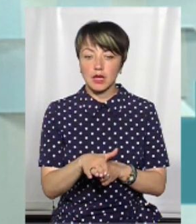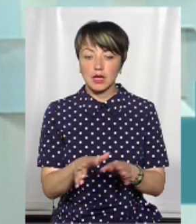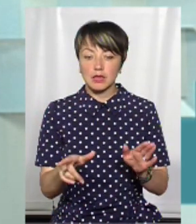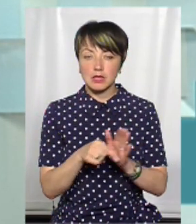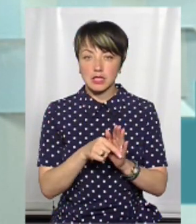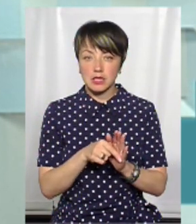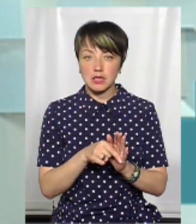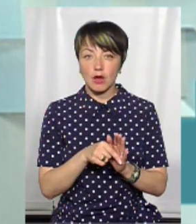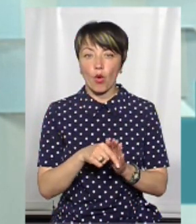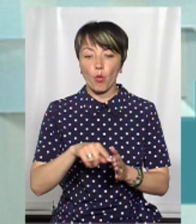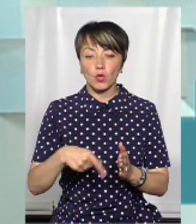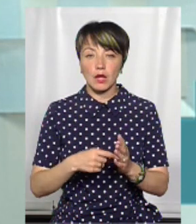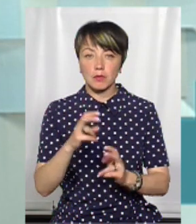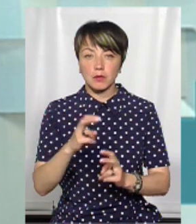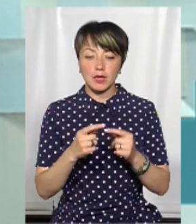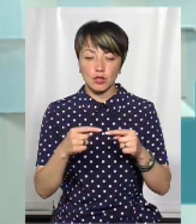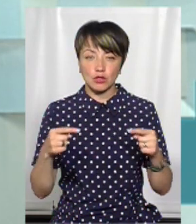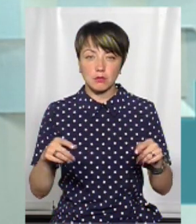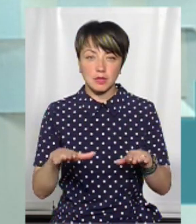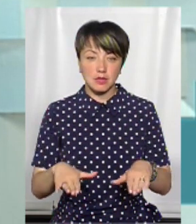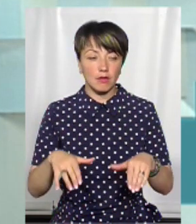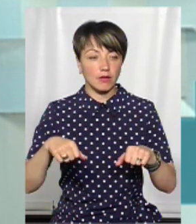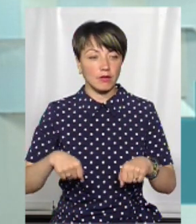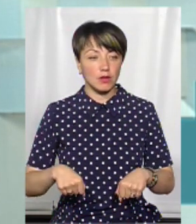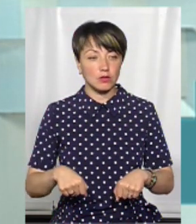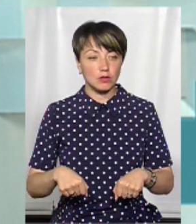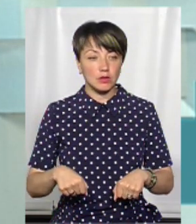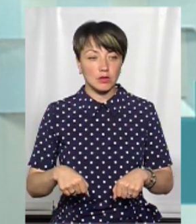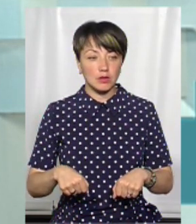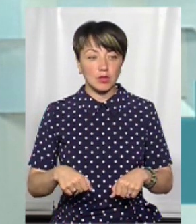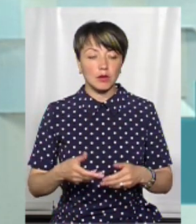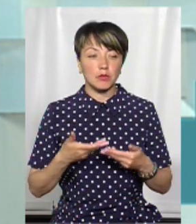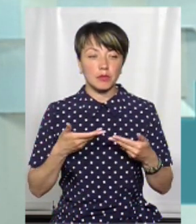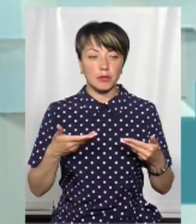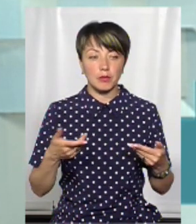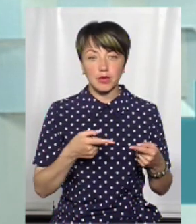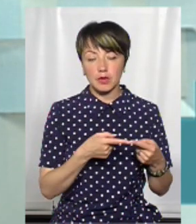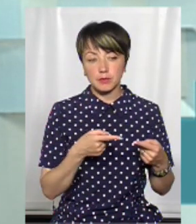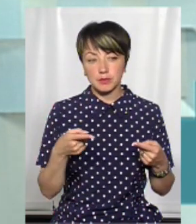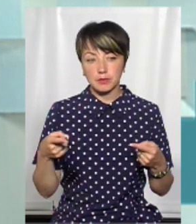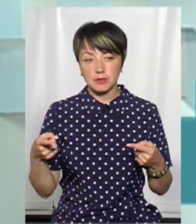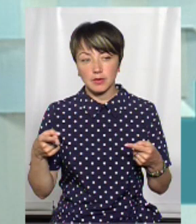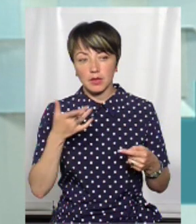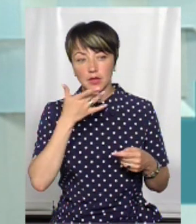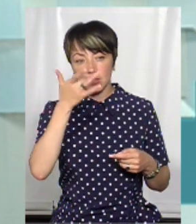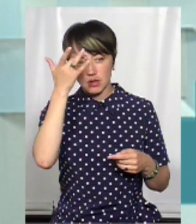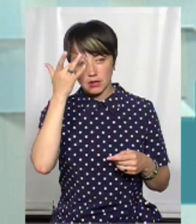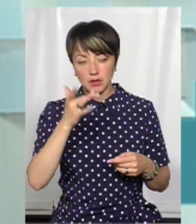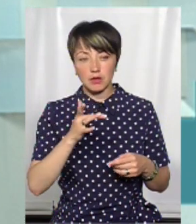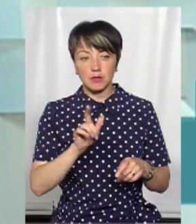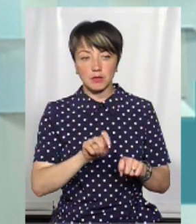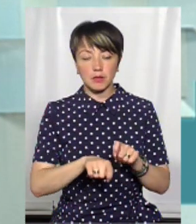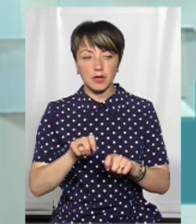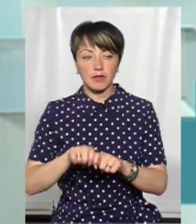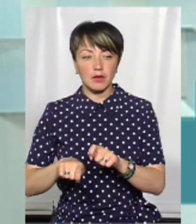комунальним підприємством і з іншими органами місцевого самоврядування, ми протягом літа також проводимо